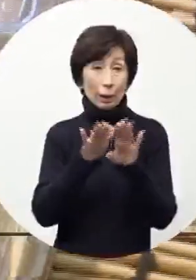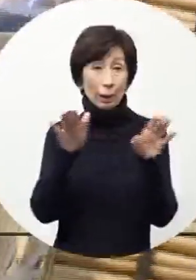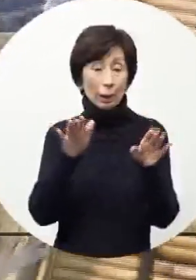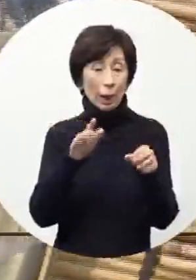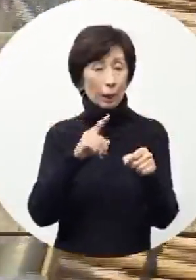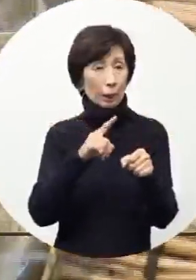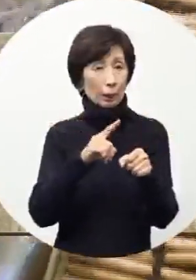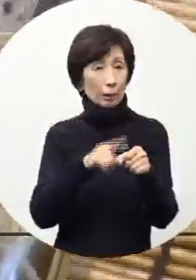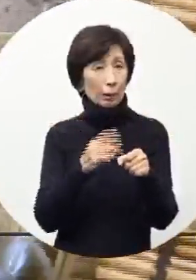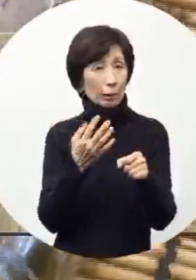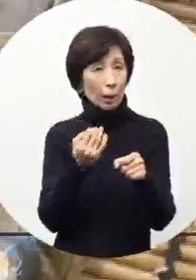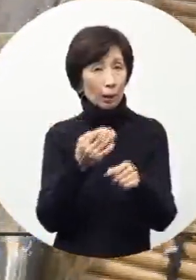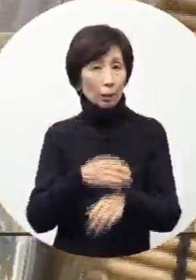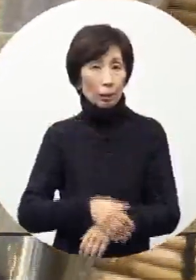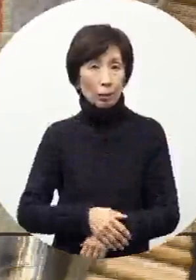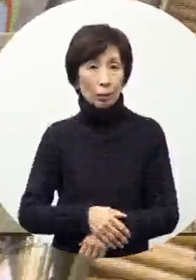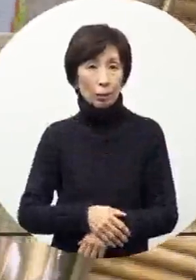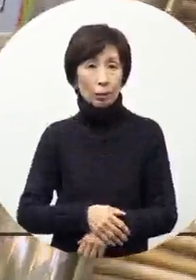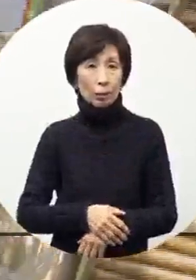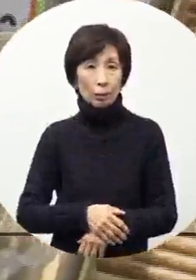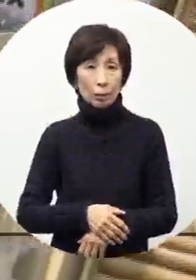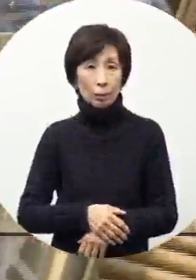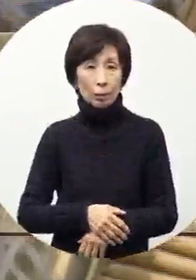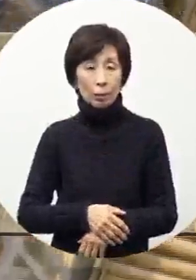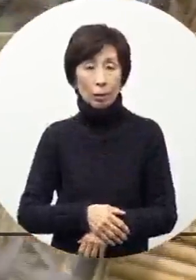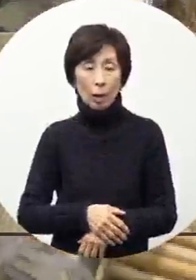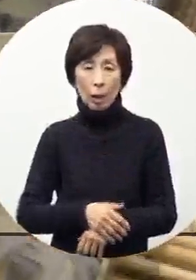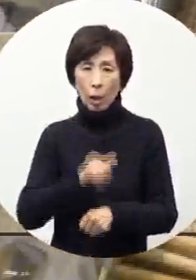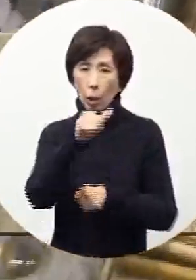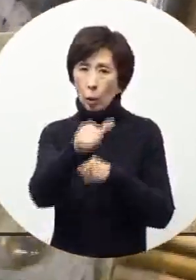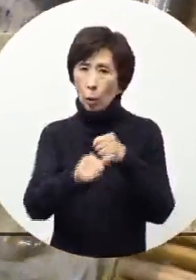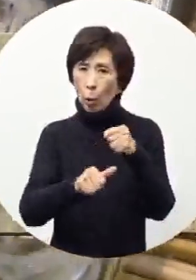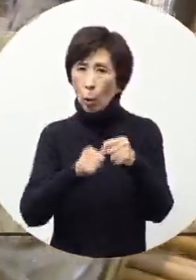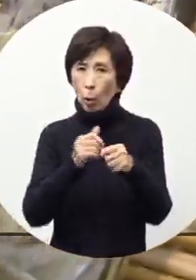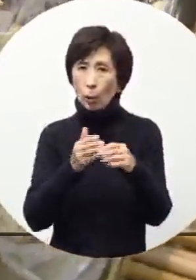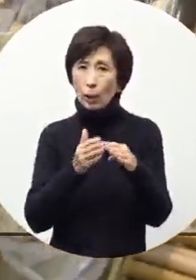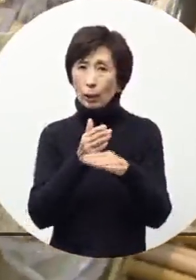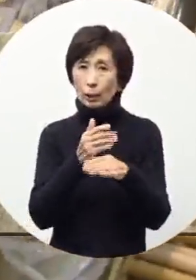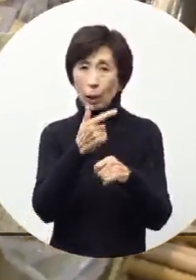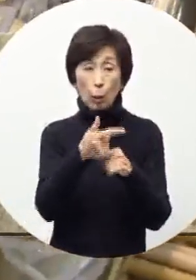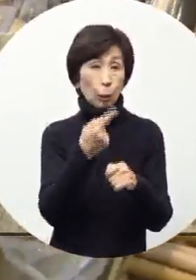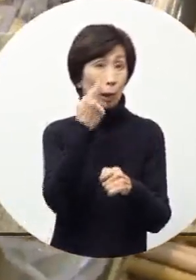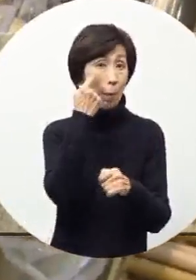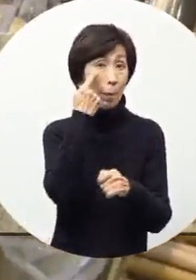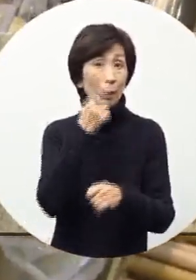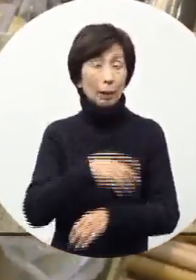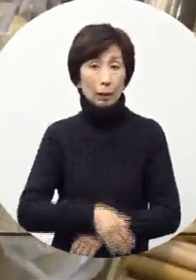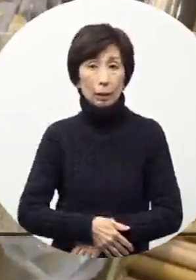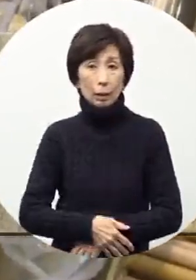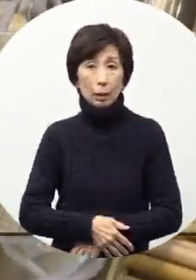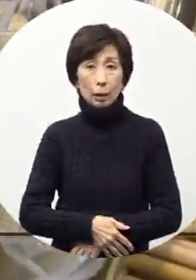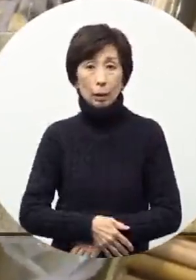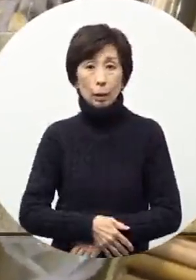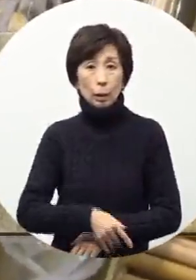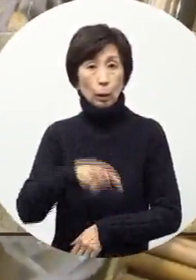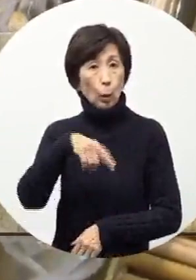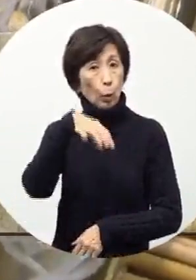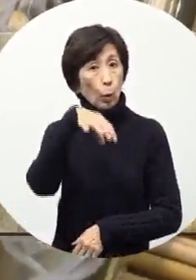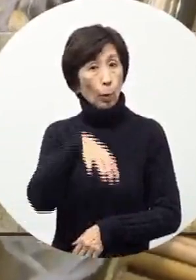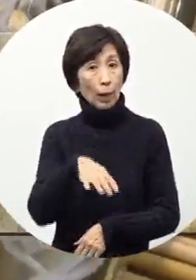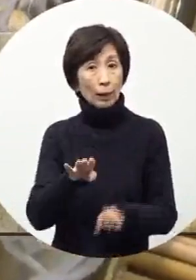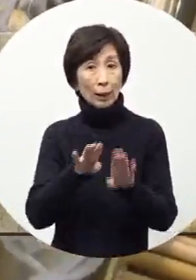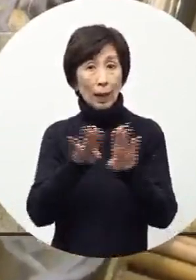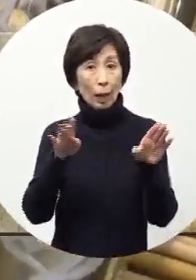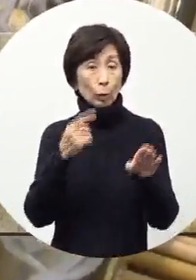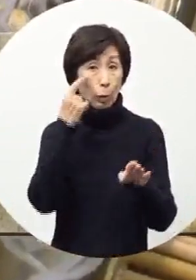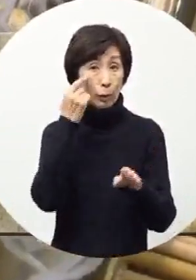長いんですか？ 今ちょうど丸5年過ぎて6年目に入っているところです。 どうしてこの場所にお魚屋さん開こ